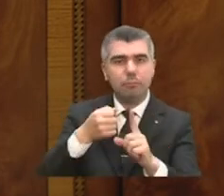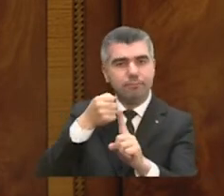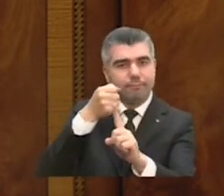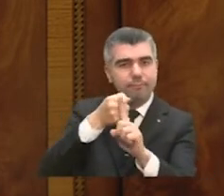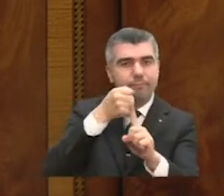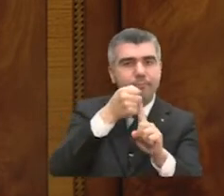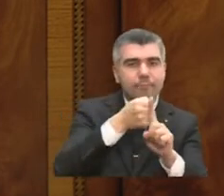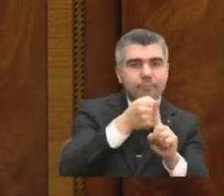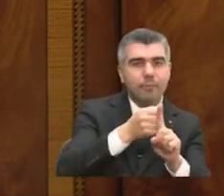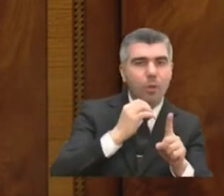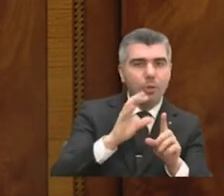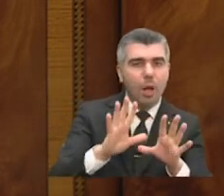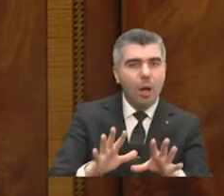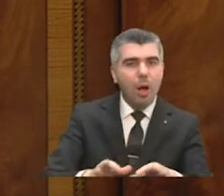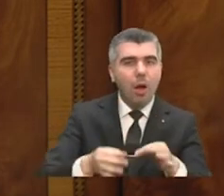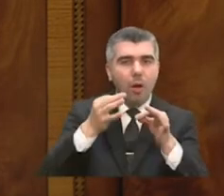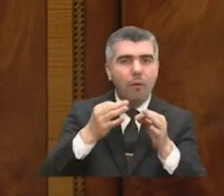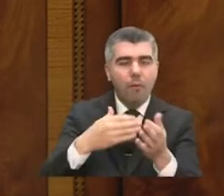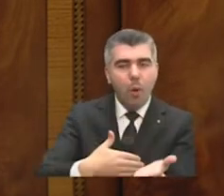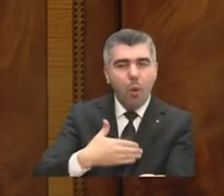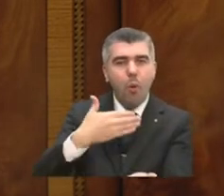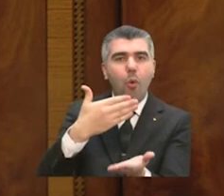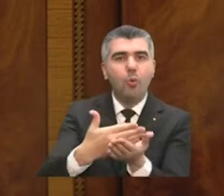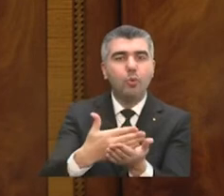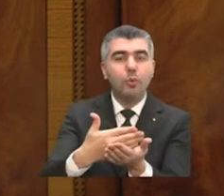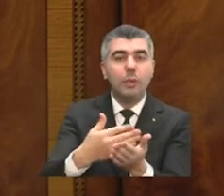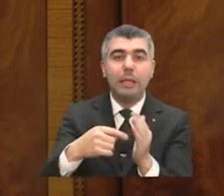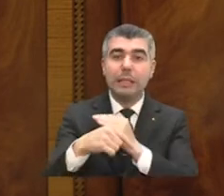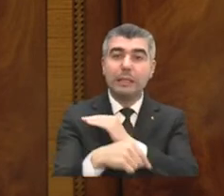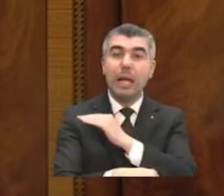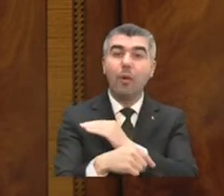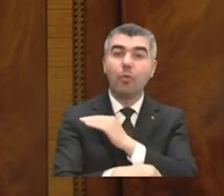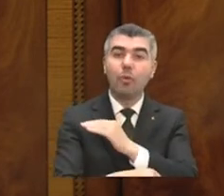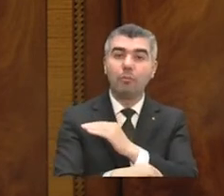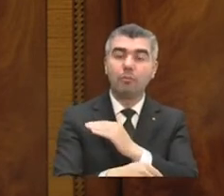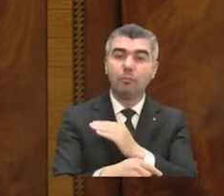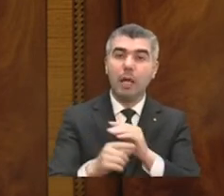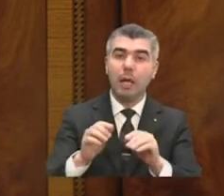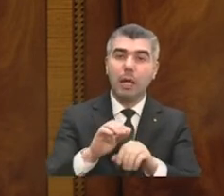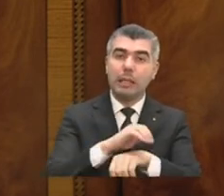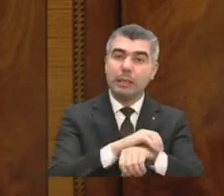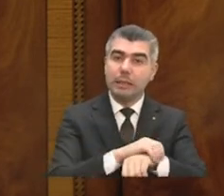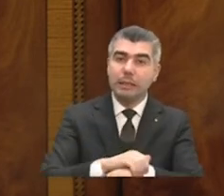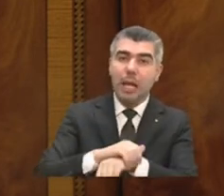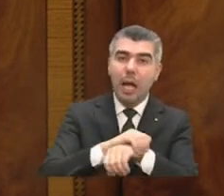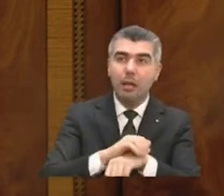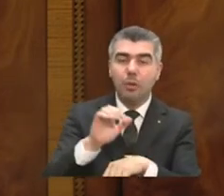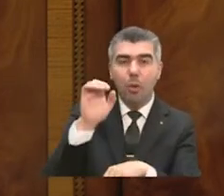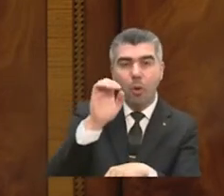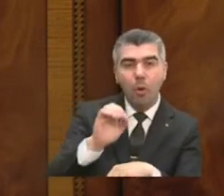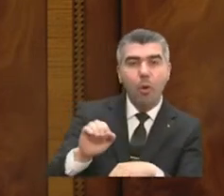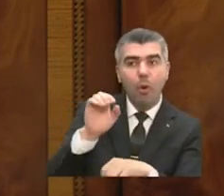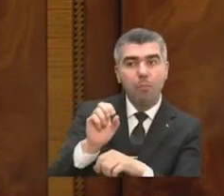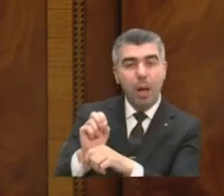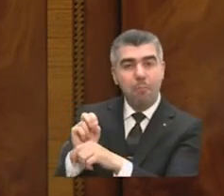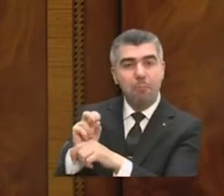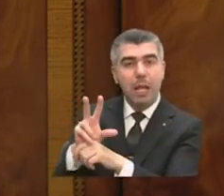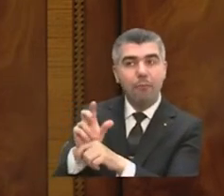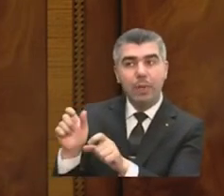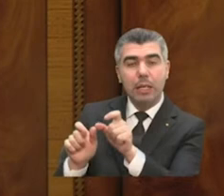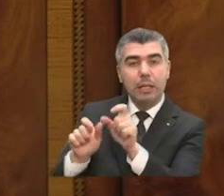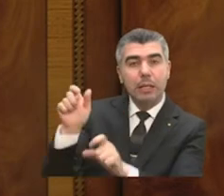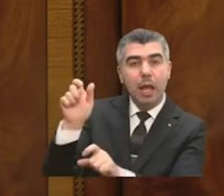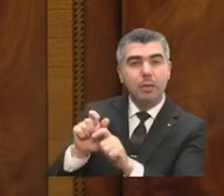des lois d'un pays partenaire qui œuvre pour protéger